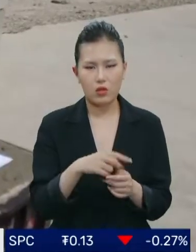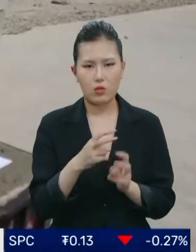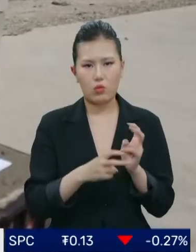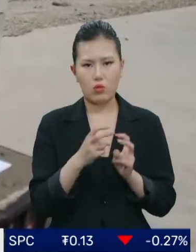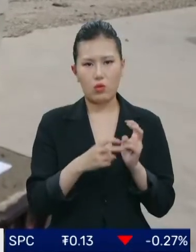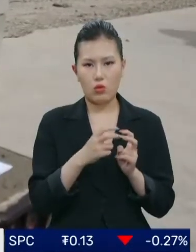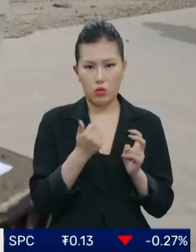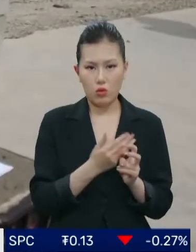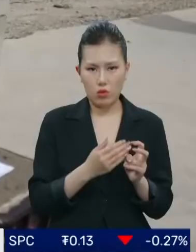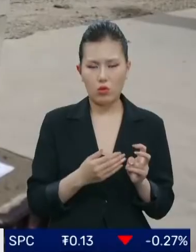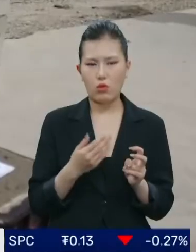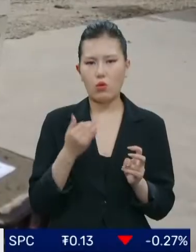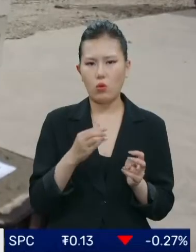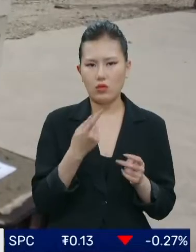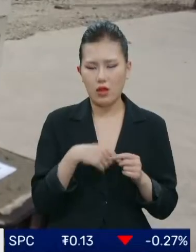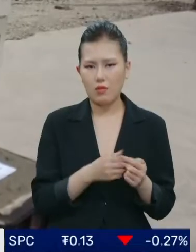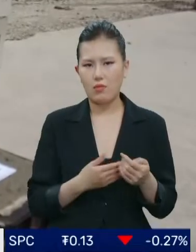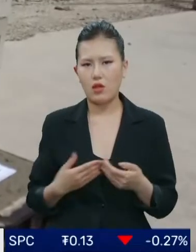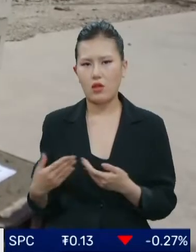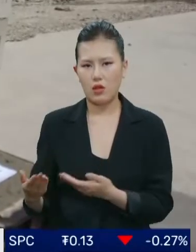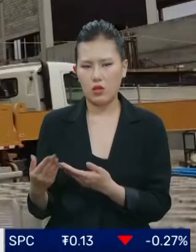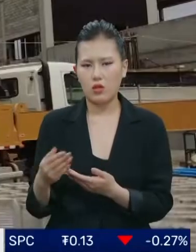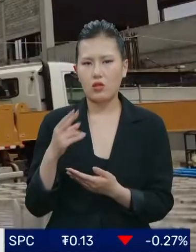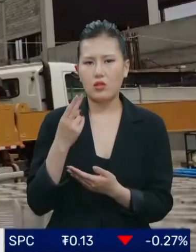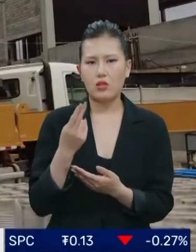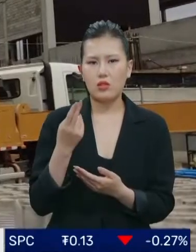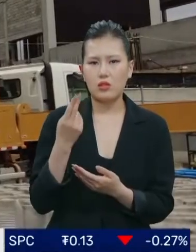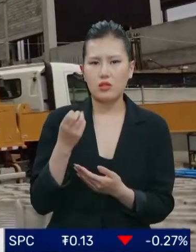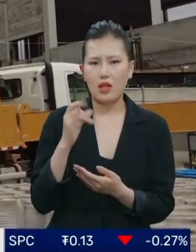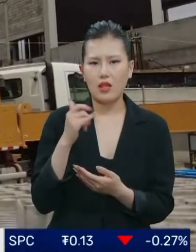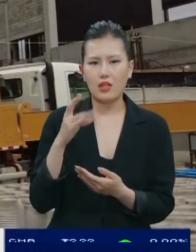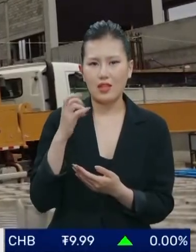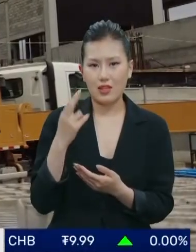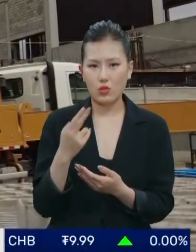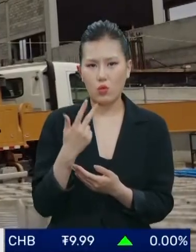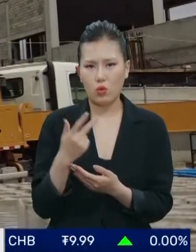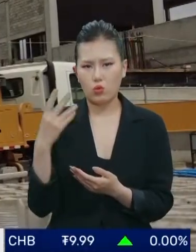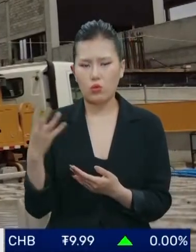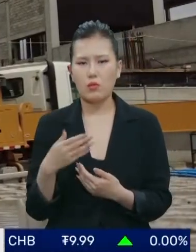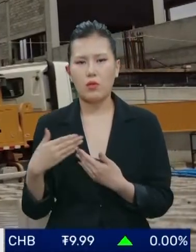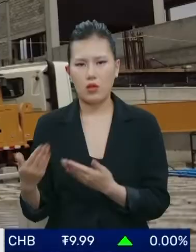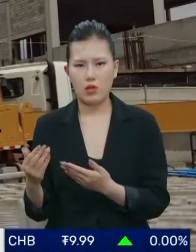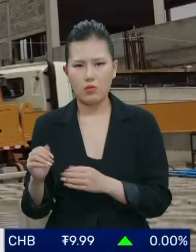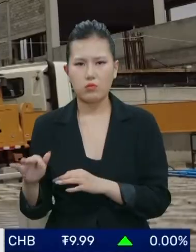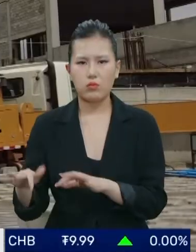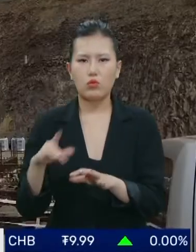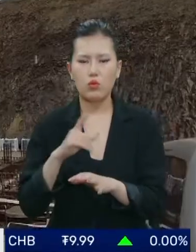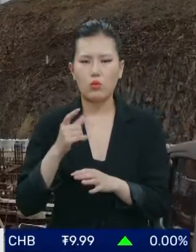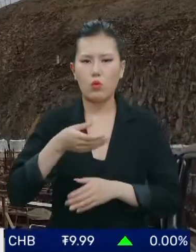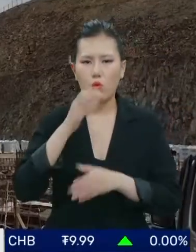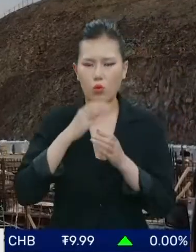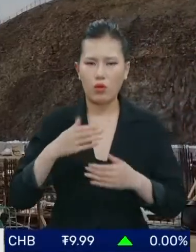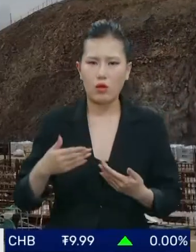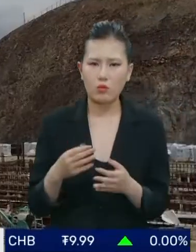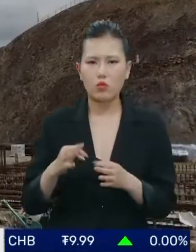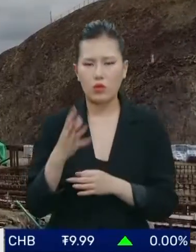станцуудад нийлүүлэх гин. Инснээр жилдээ 18 сая метр куб гүний цэнгэг усыг хэмнэж хүн амын унд ахуйн хэрэгцээнд ашиглах боломж